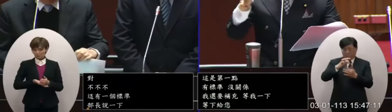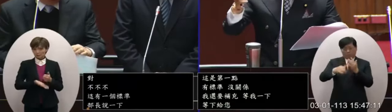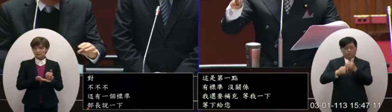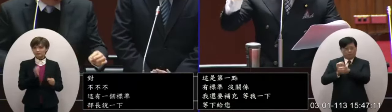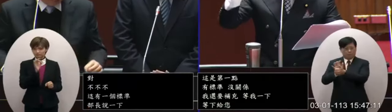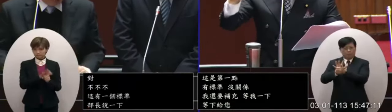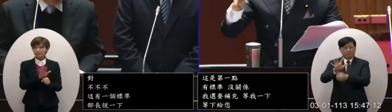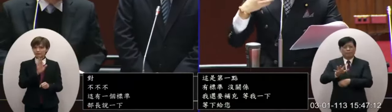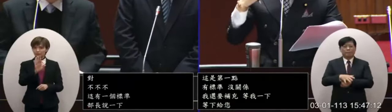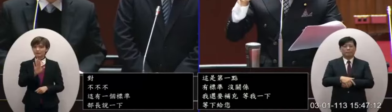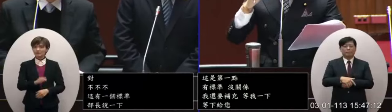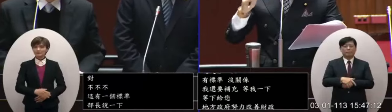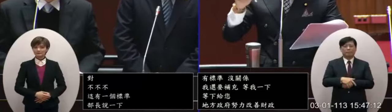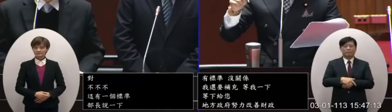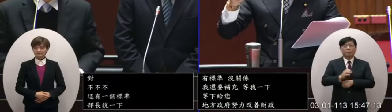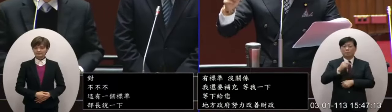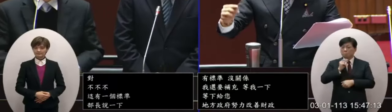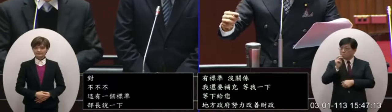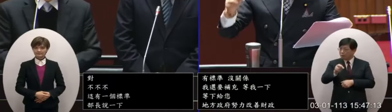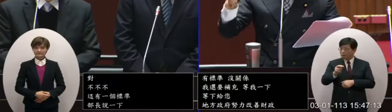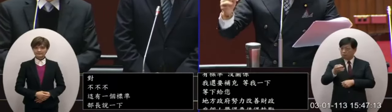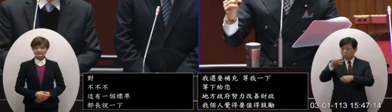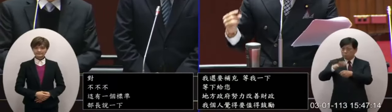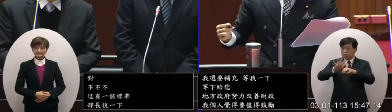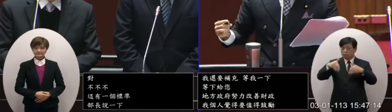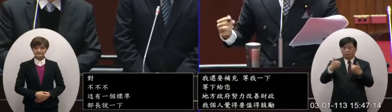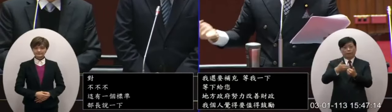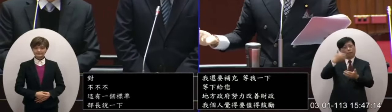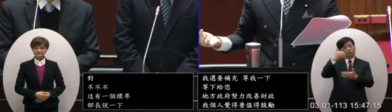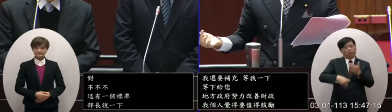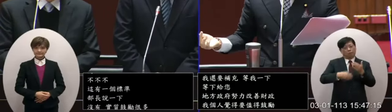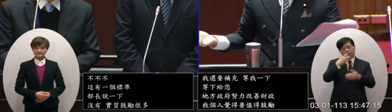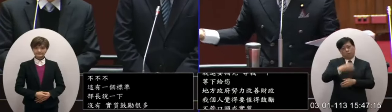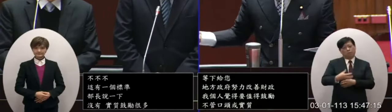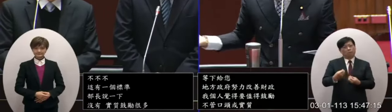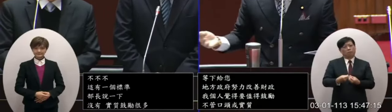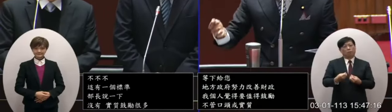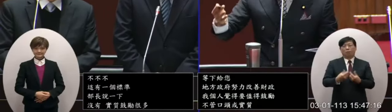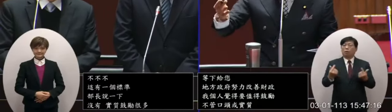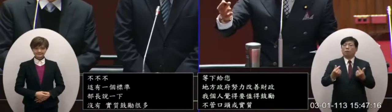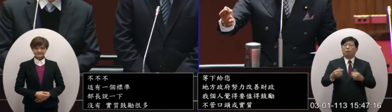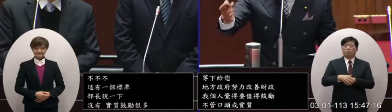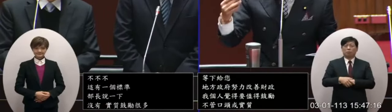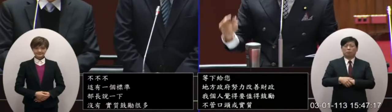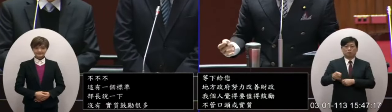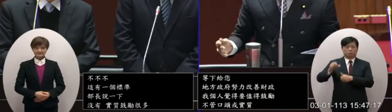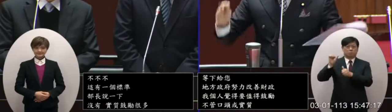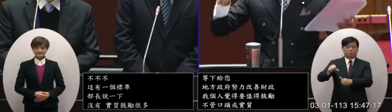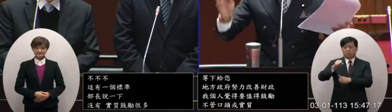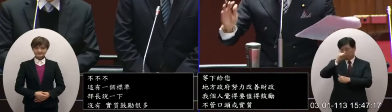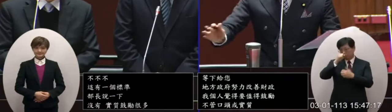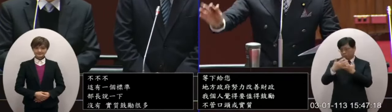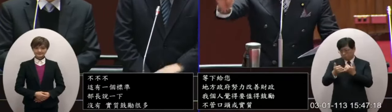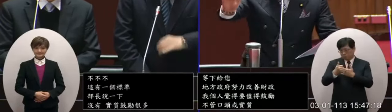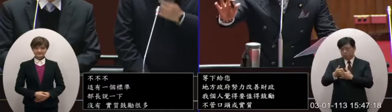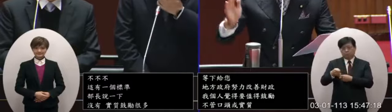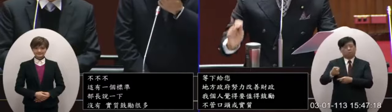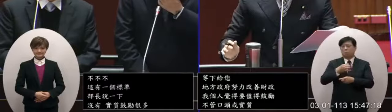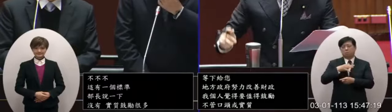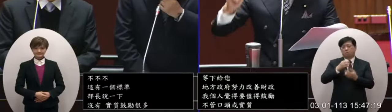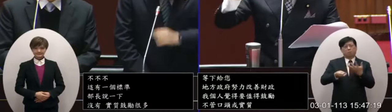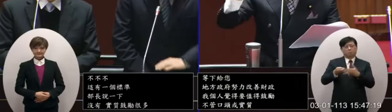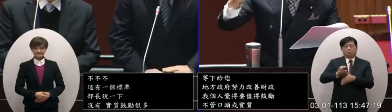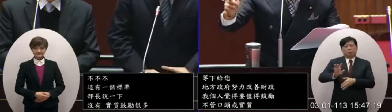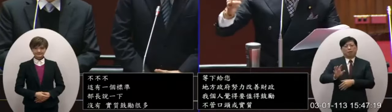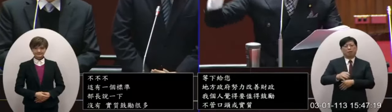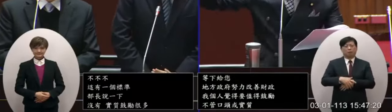鼓励很多。 好，那但是我看到的是，为什么补助反而变少了？那不就意味着惩罚好学生，鼓励大家不要当好学